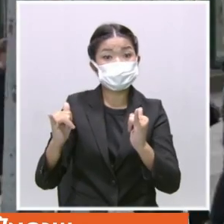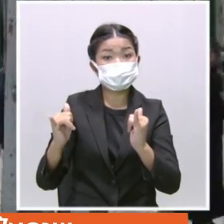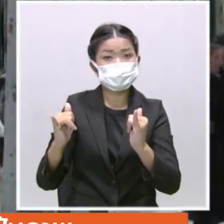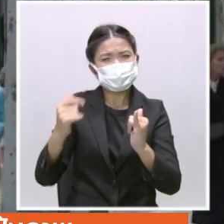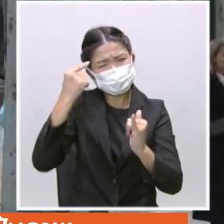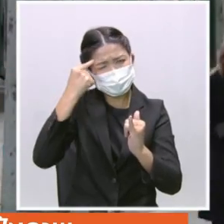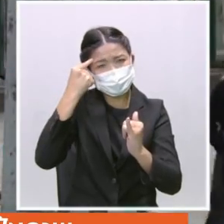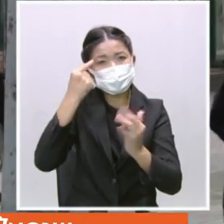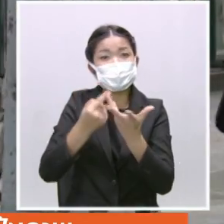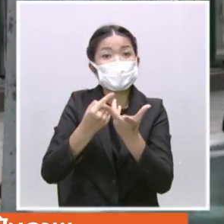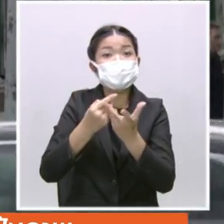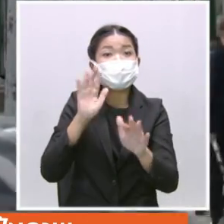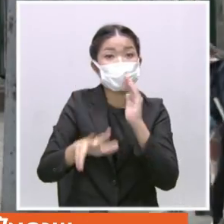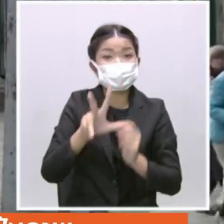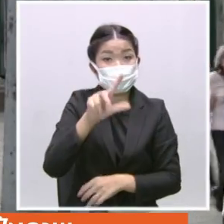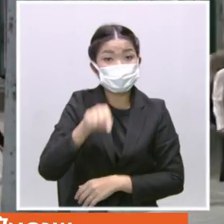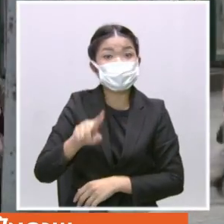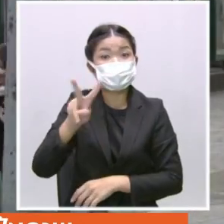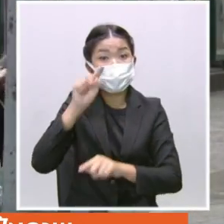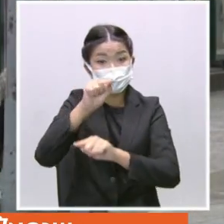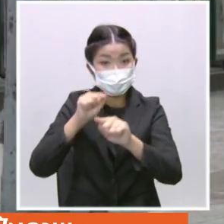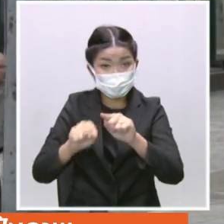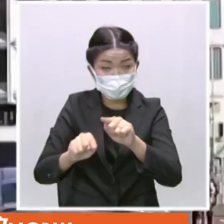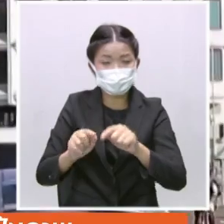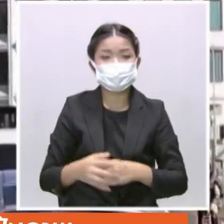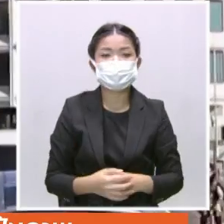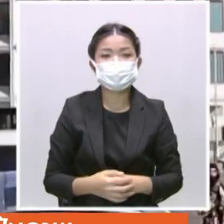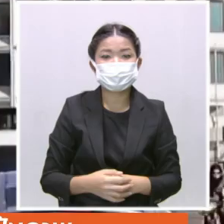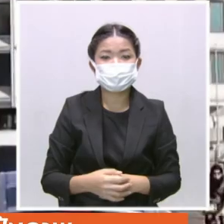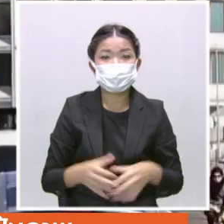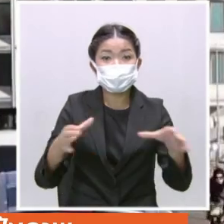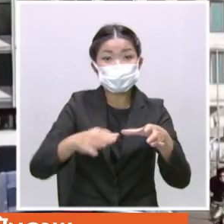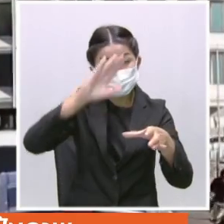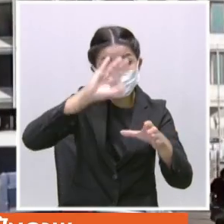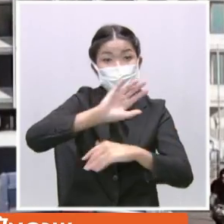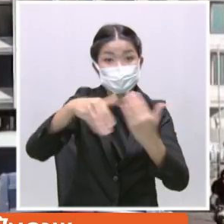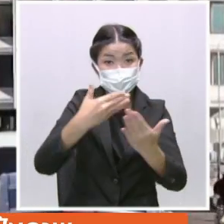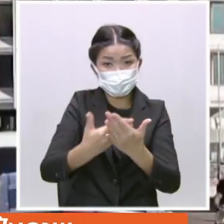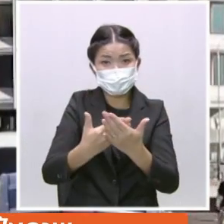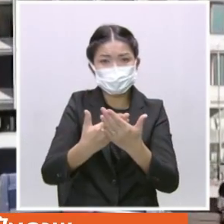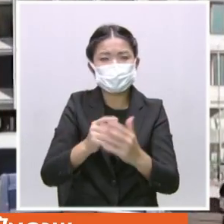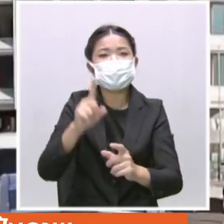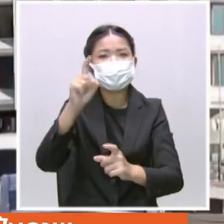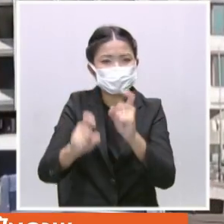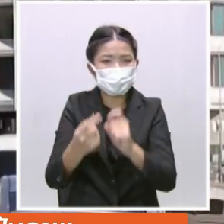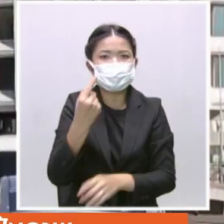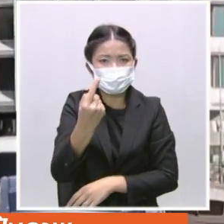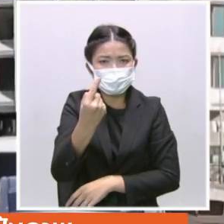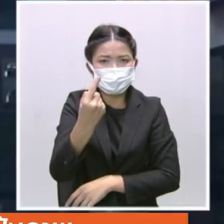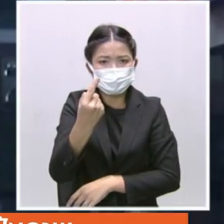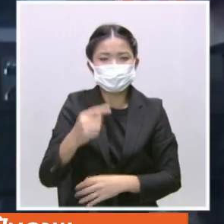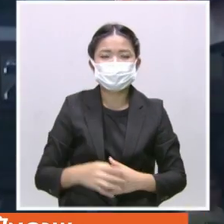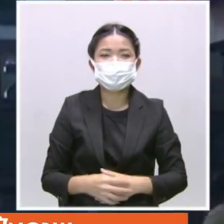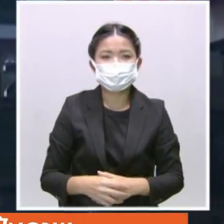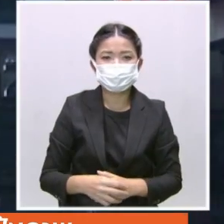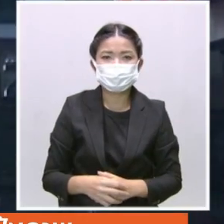ลคิดเป็นร้อยละ 3.2 ของจำนวนผู้ติดเชื้อฝีดาดลิงทั้งหมดและผู้เสียชีวิตเป็น1ใน120